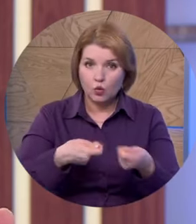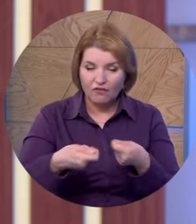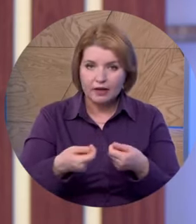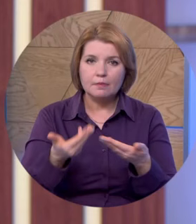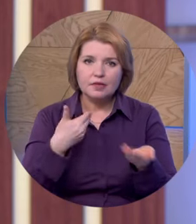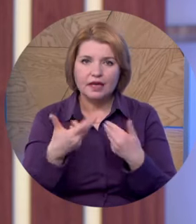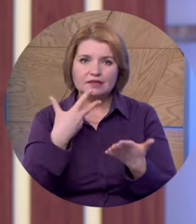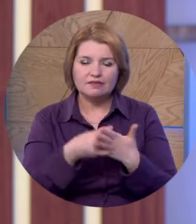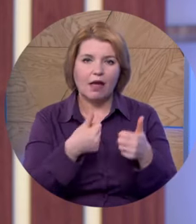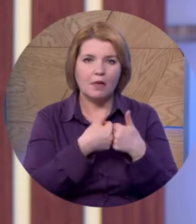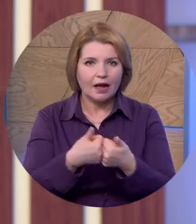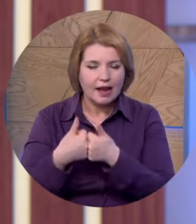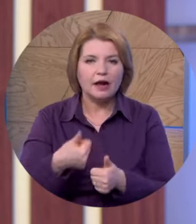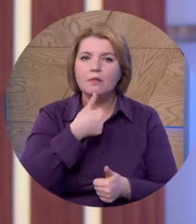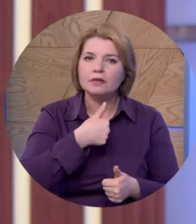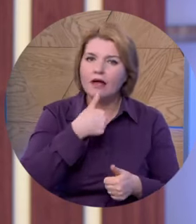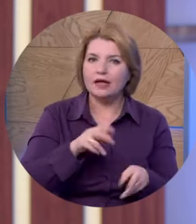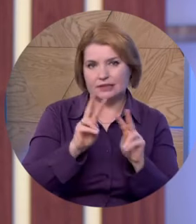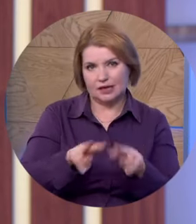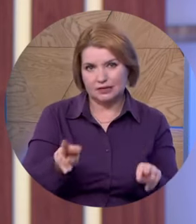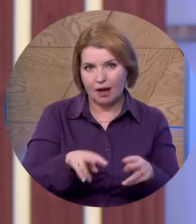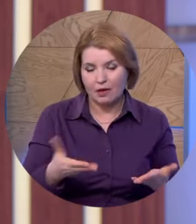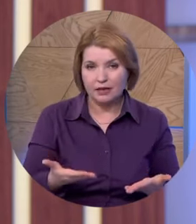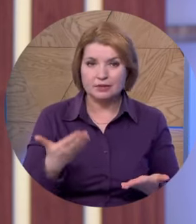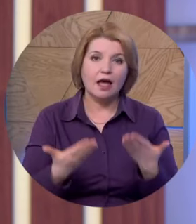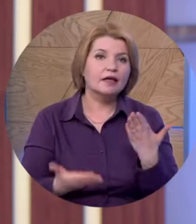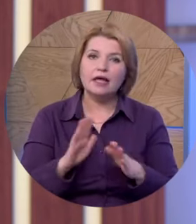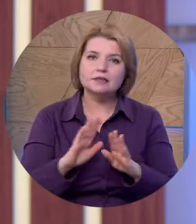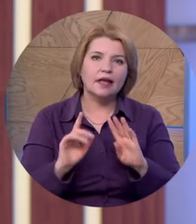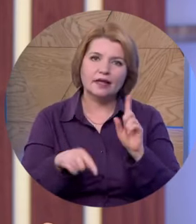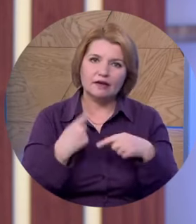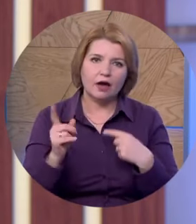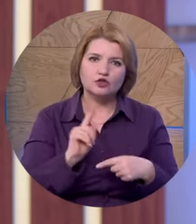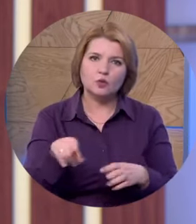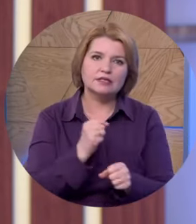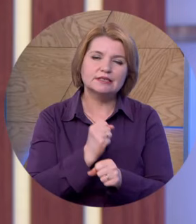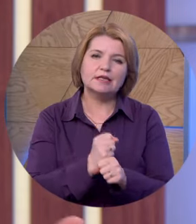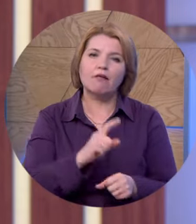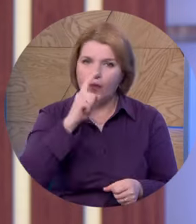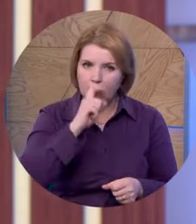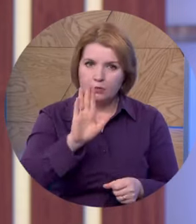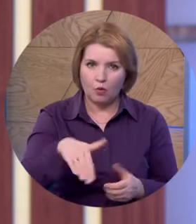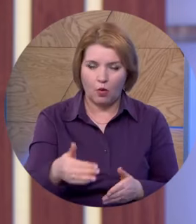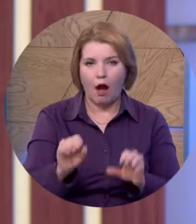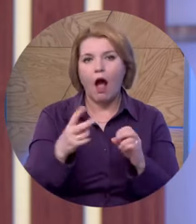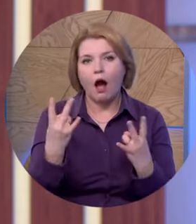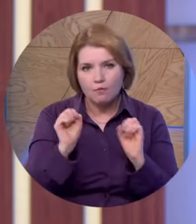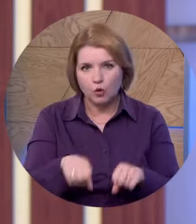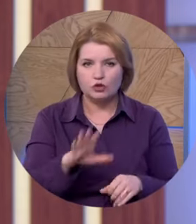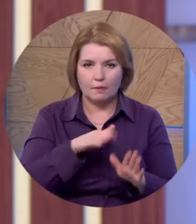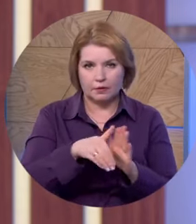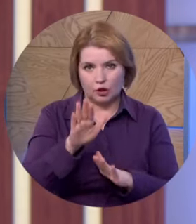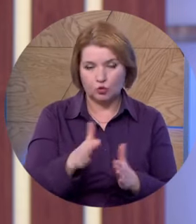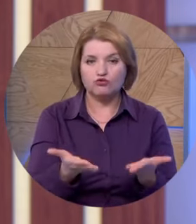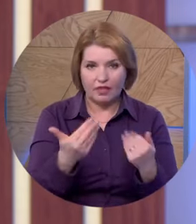своими коллегами, пытаясь действительно разобраться, если вы не говорите, ты сделал неплохо, ты сделал плохо или а можно было бы лучше, а подходите и говорите, давай